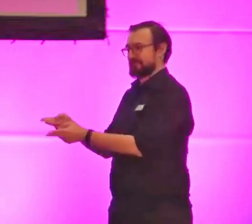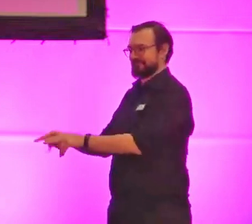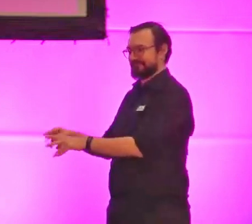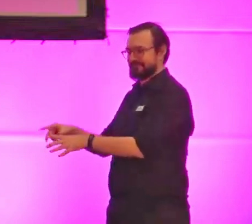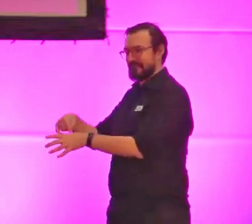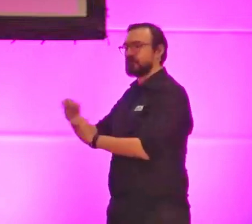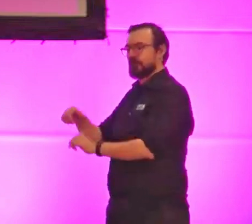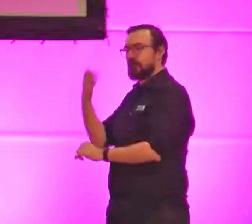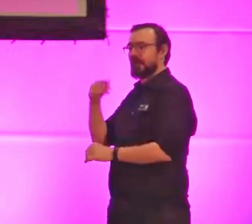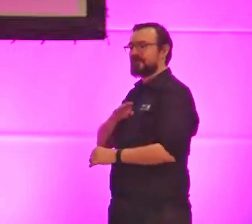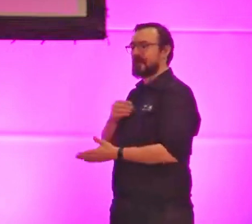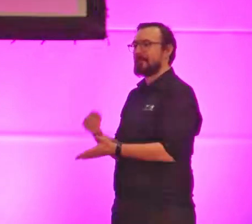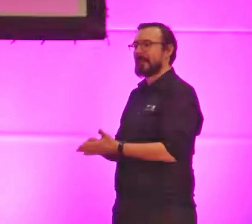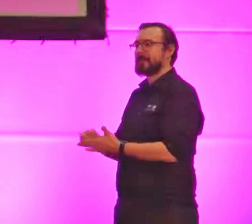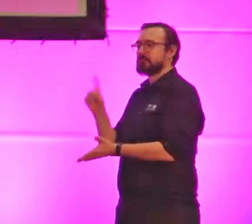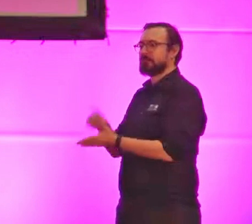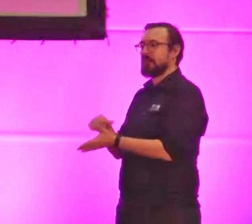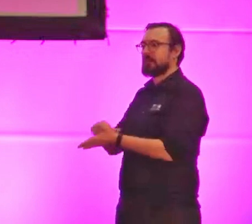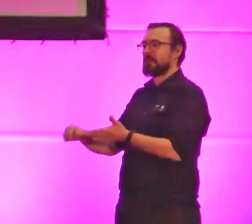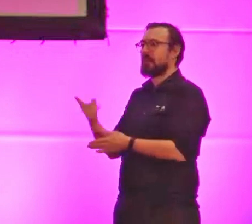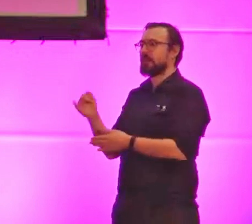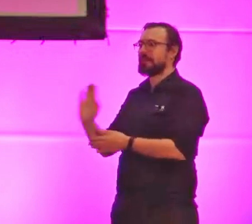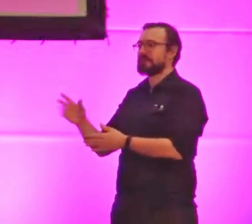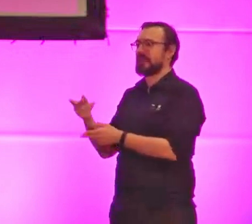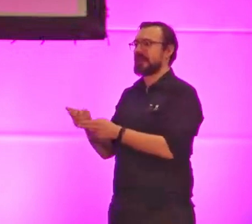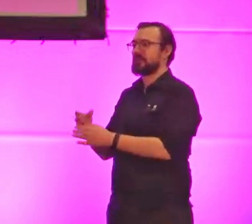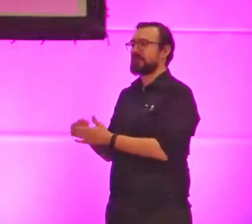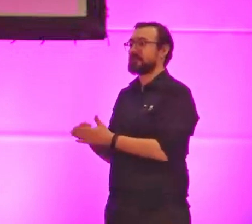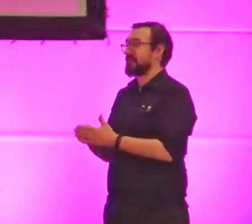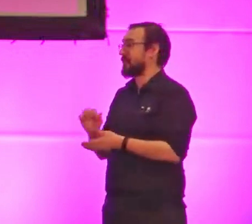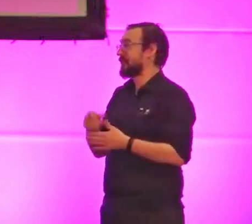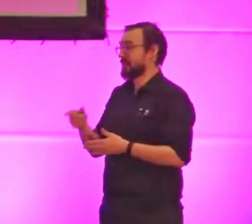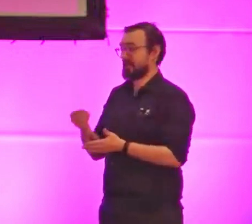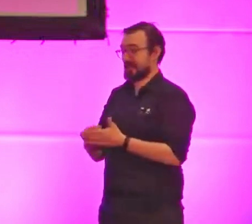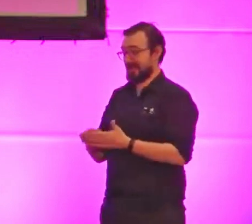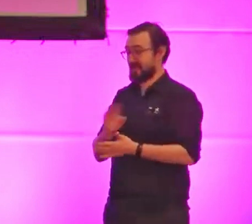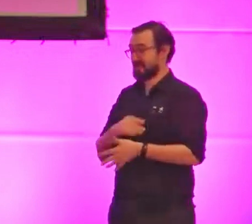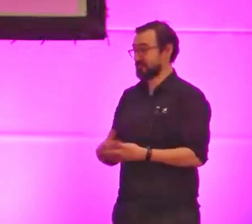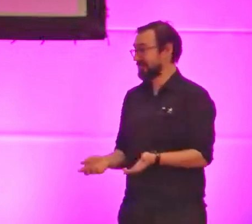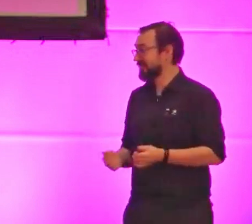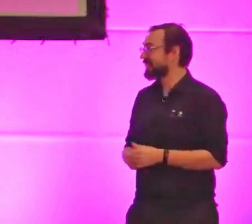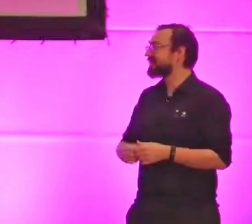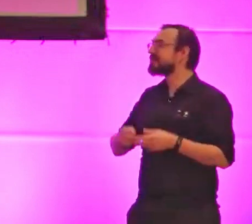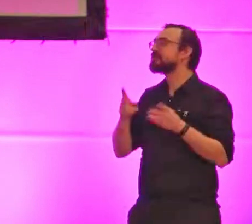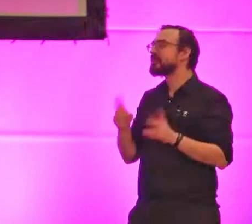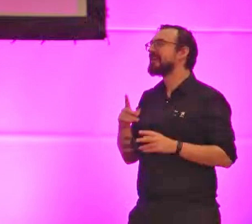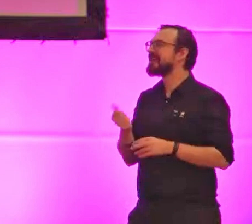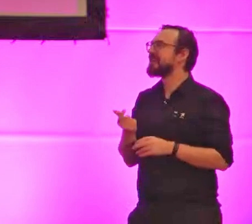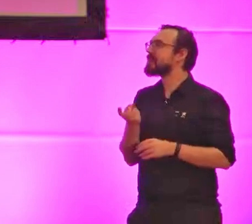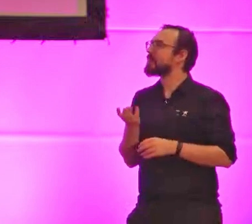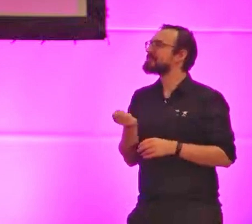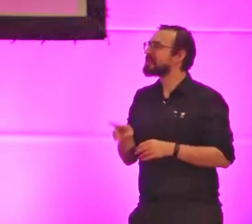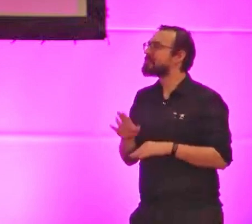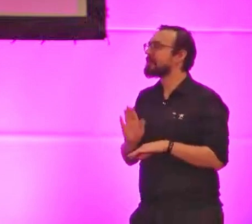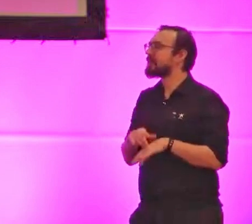ska det finnas pengar för att betala Lundins rättegångskostnader, och de pengarna finns väl inte. Så det är liksom några exempel